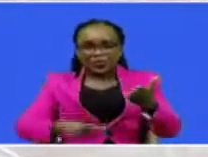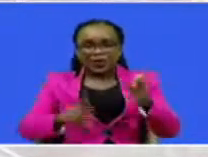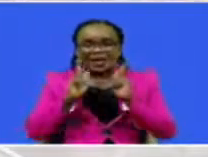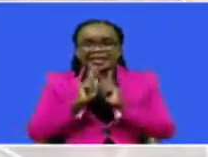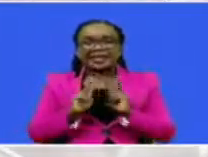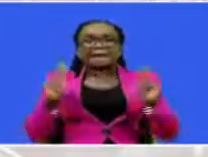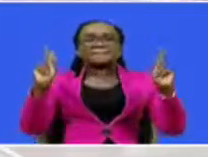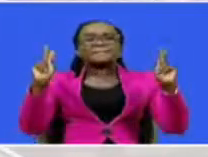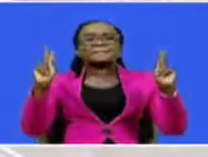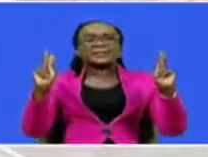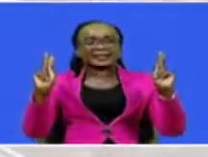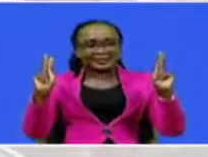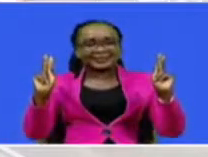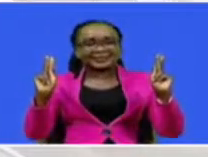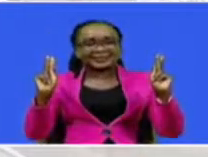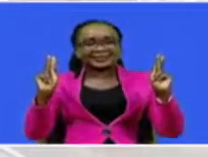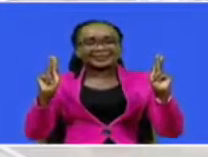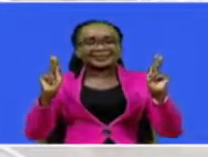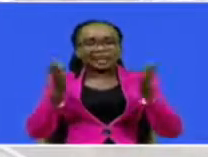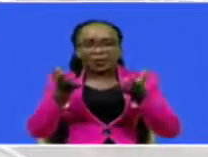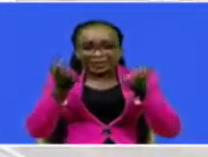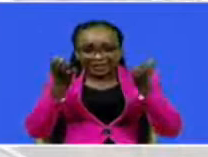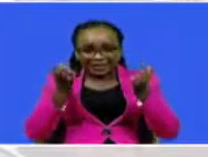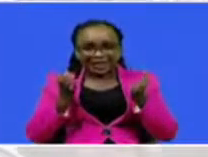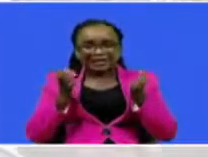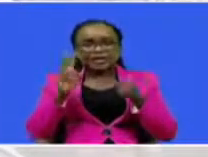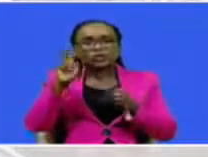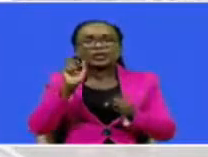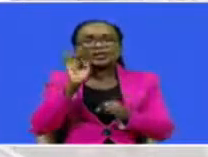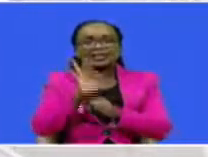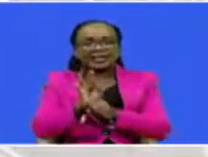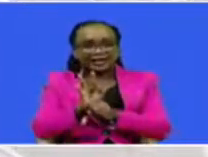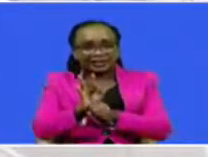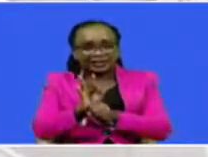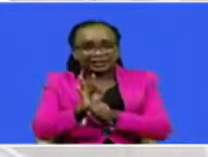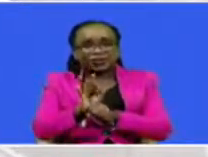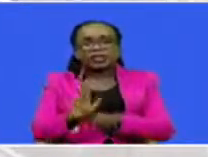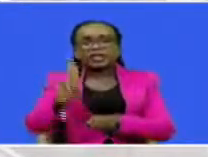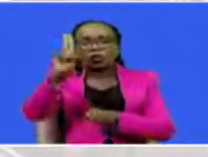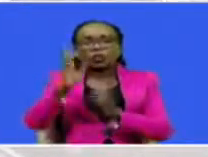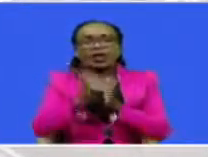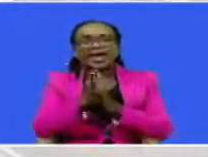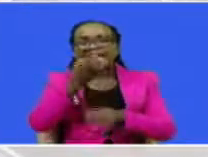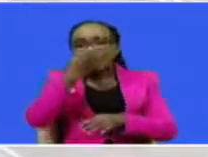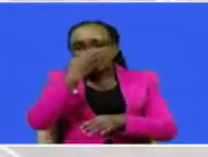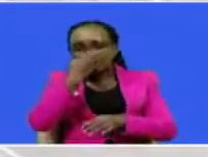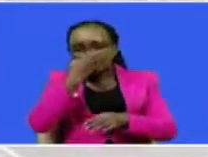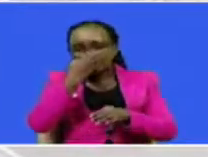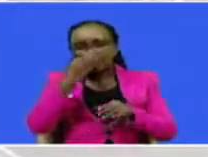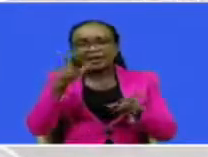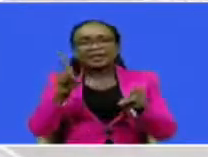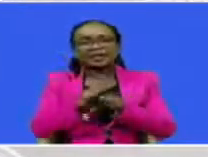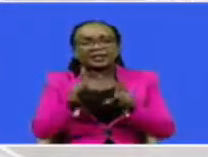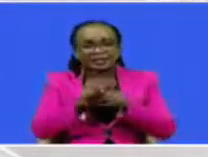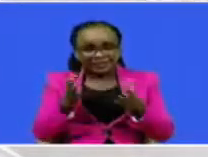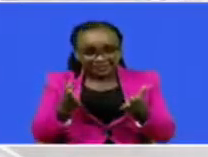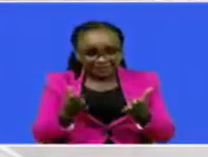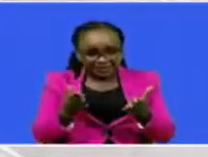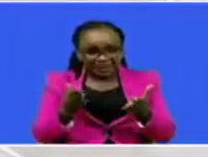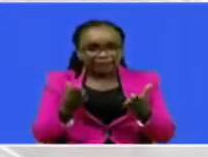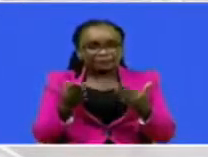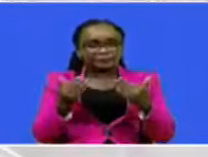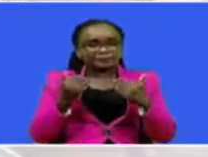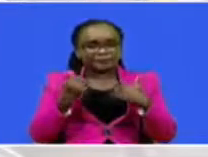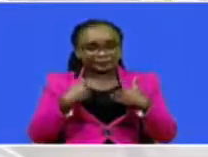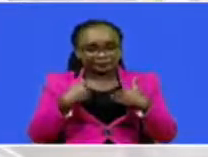amani ilikuwekwa Kenya in 2013 na Uhuru Kenyatta na William Ruto, itaendelea chini ya William